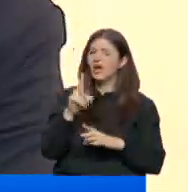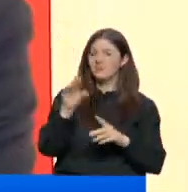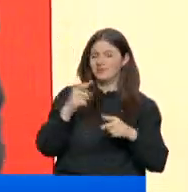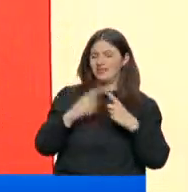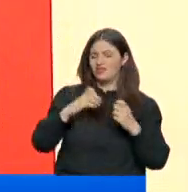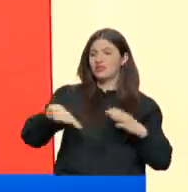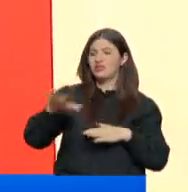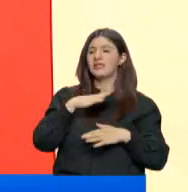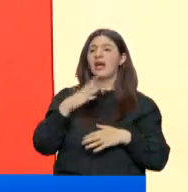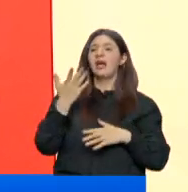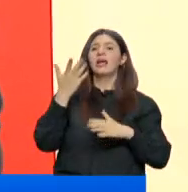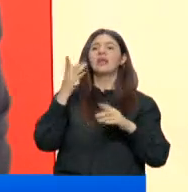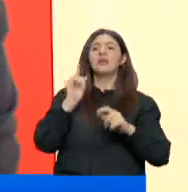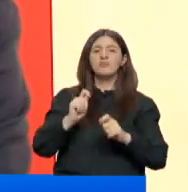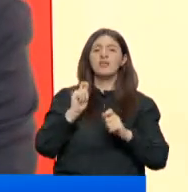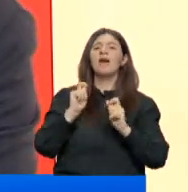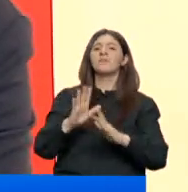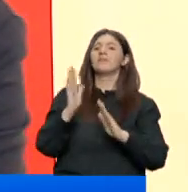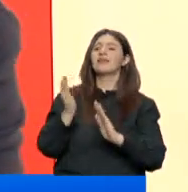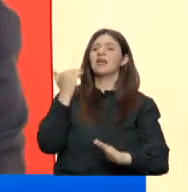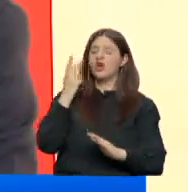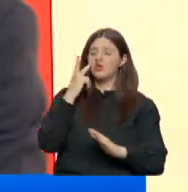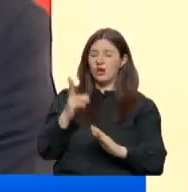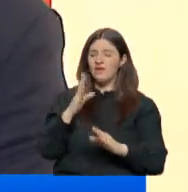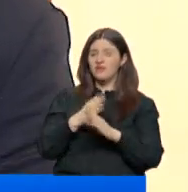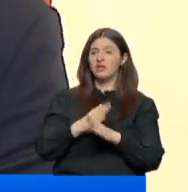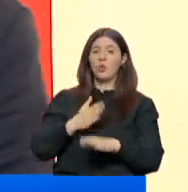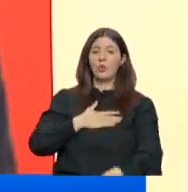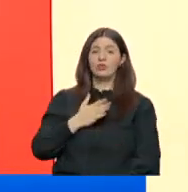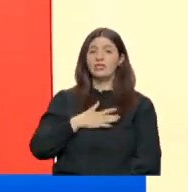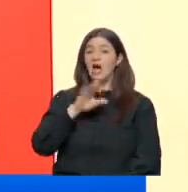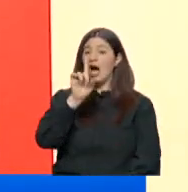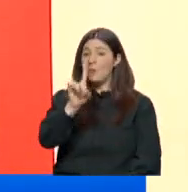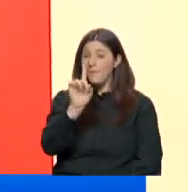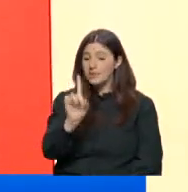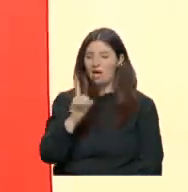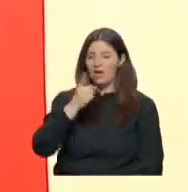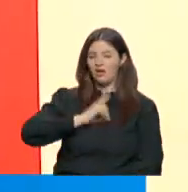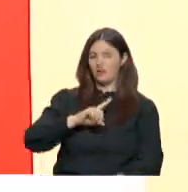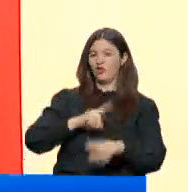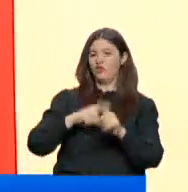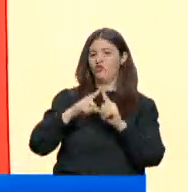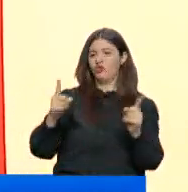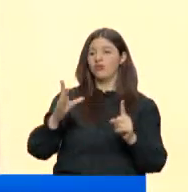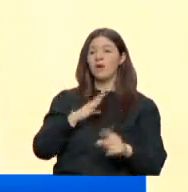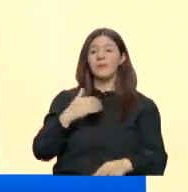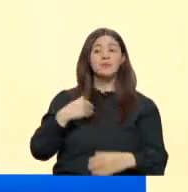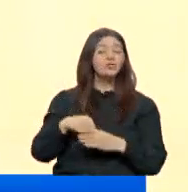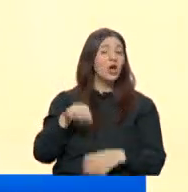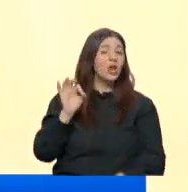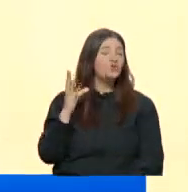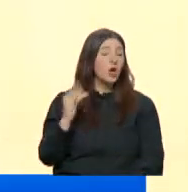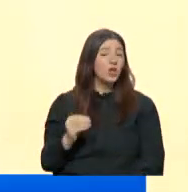siyasetçiyiz. Geride kalan dönemde yaptıklarımızla yapmadıklarımızla yurttaşların önündeyiz. Ama bir de adaylık süreci var. Şimdi benim için önemli